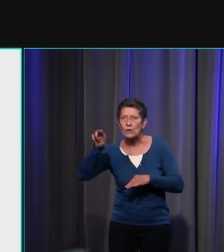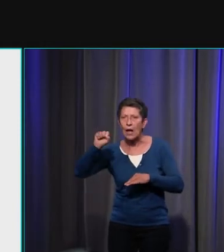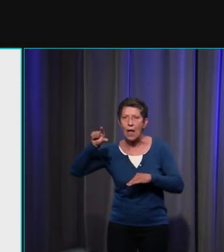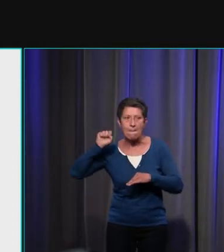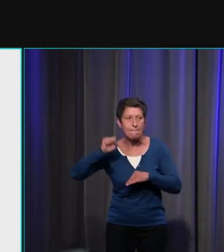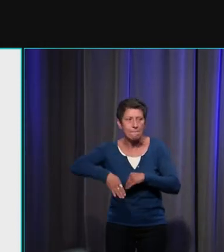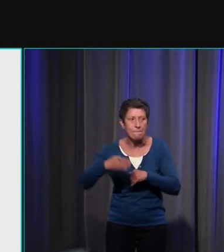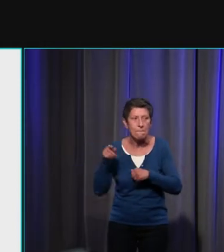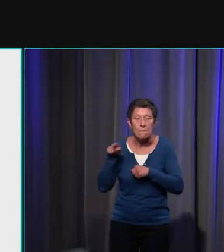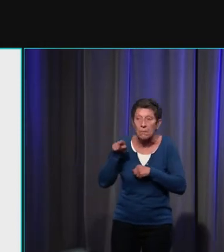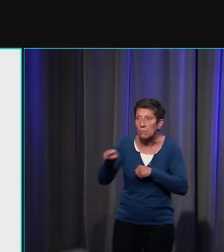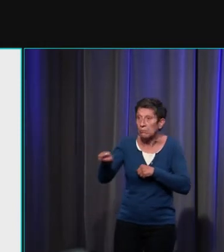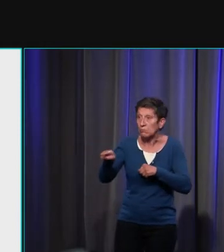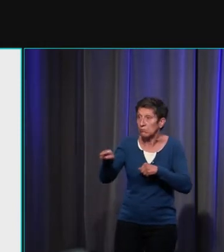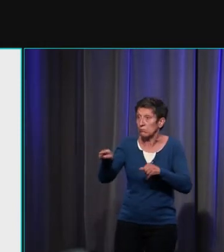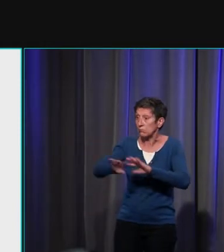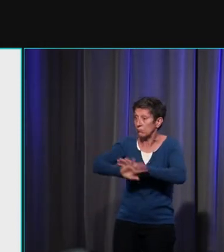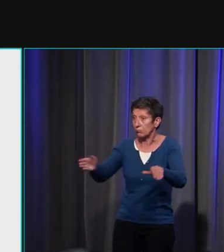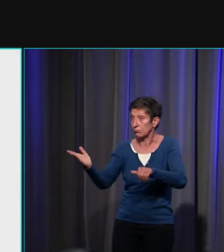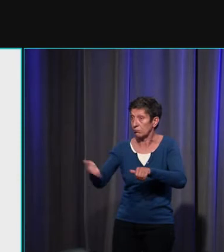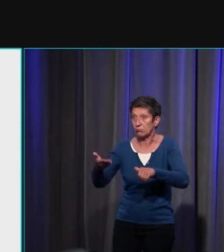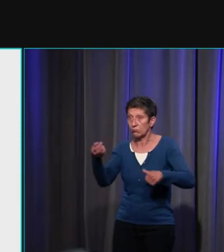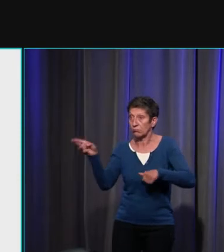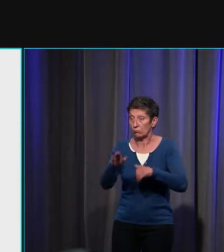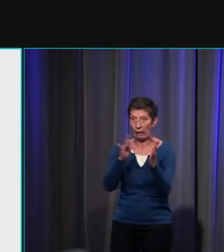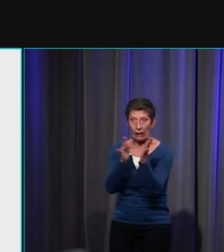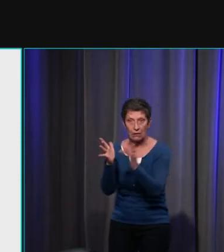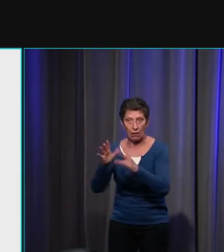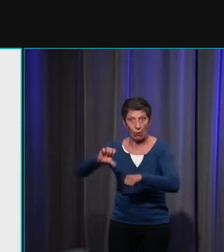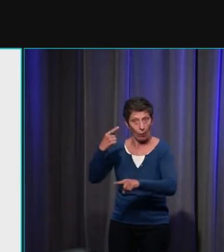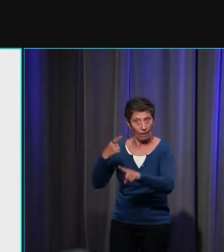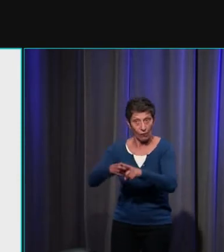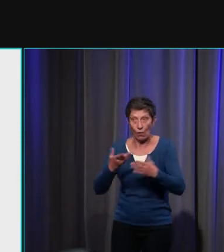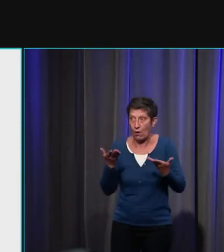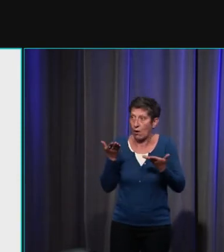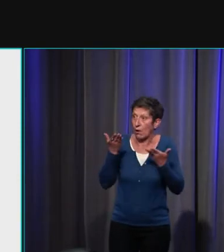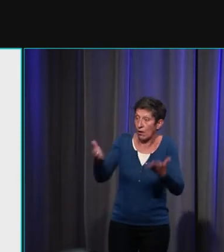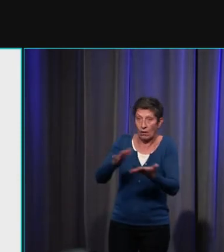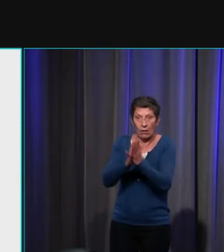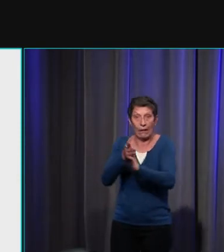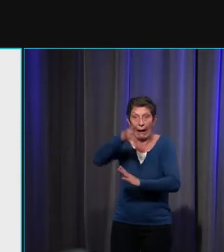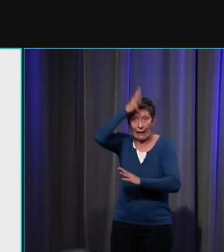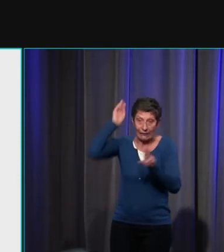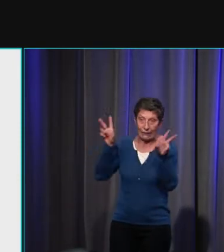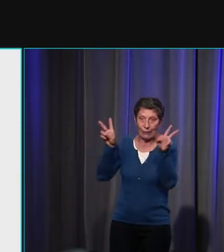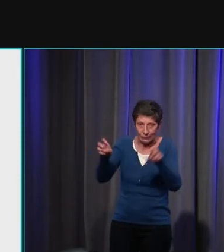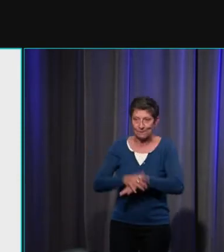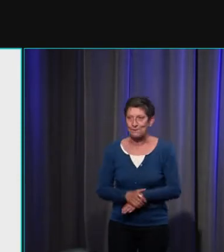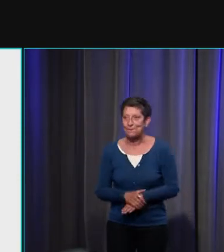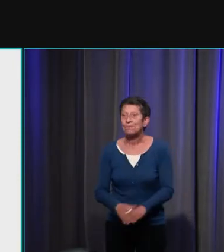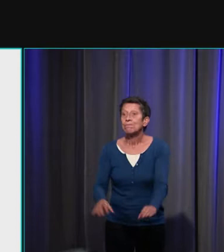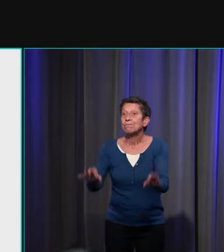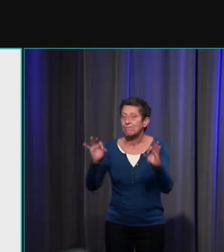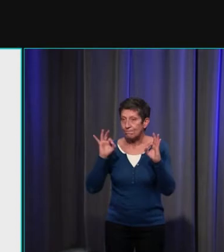devient donc où il redevient chrétienne et devient pour la première fois l'at il à partir de là bien sûr